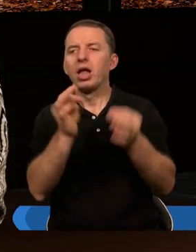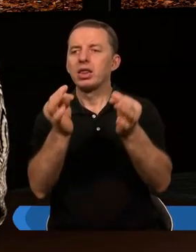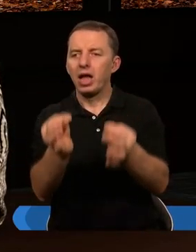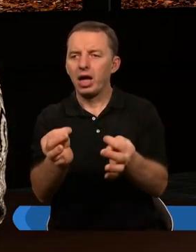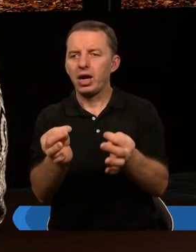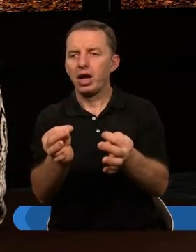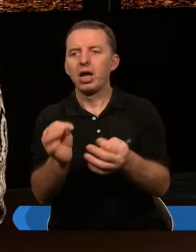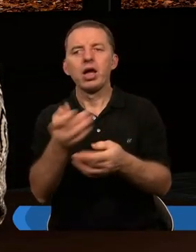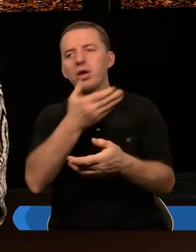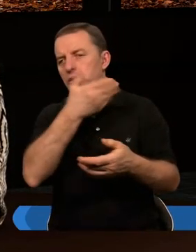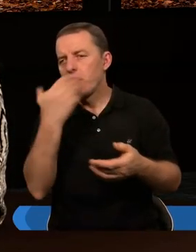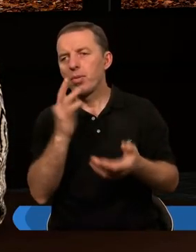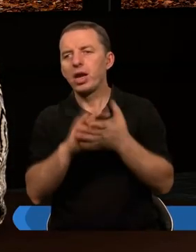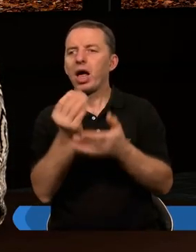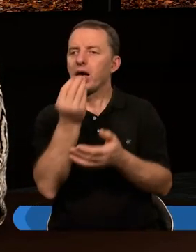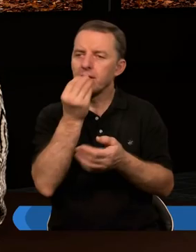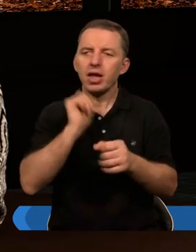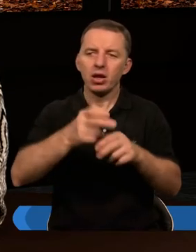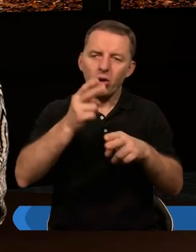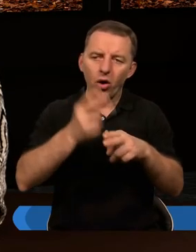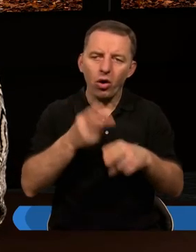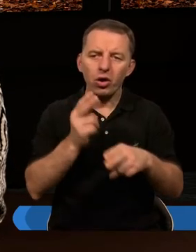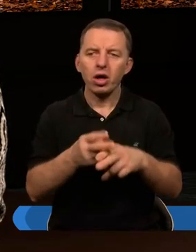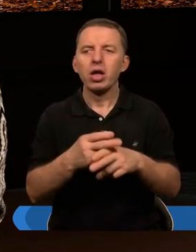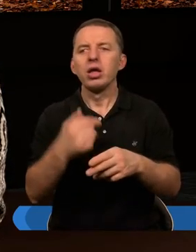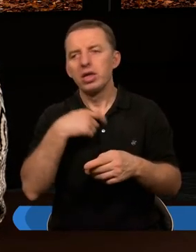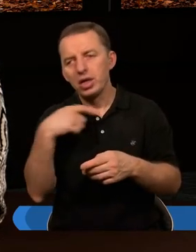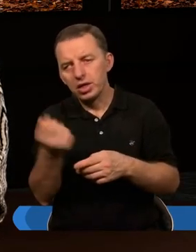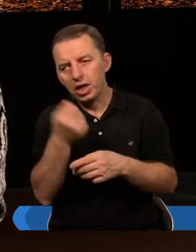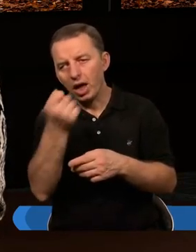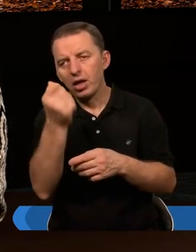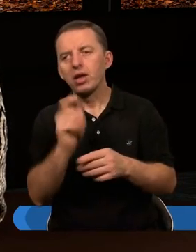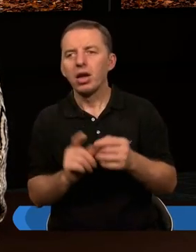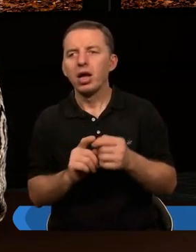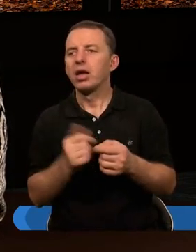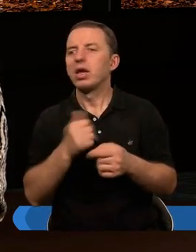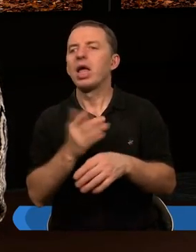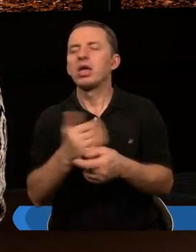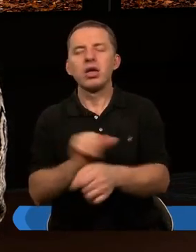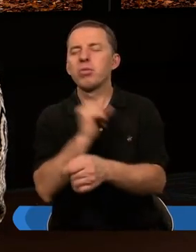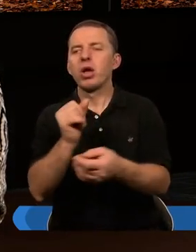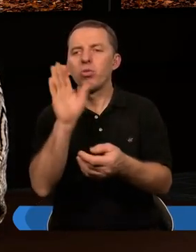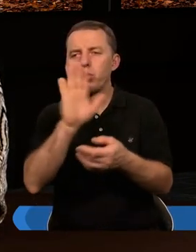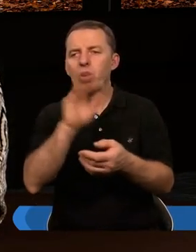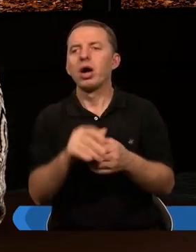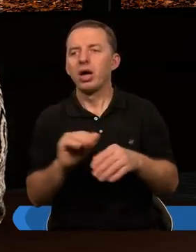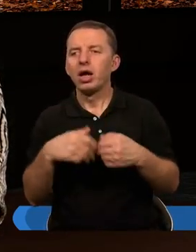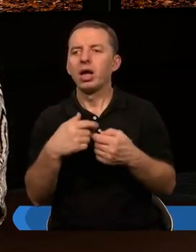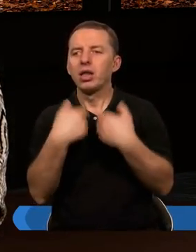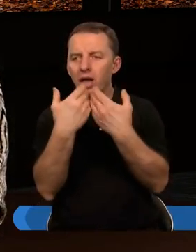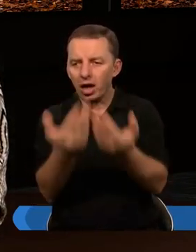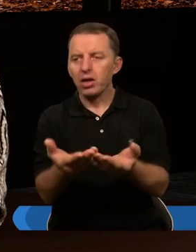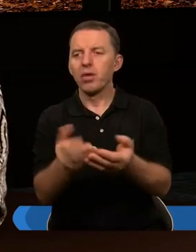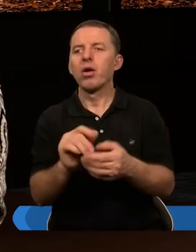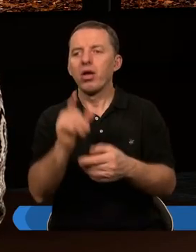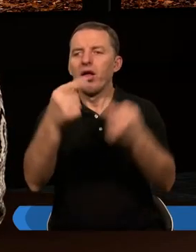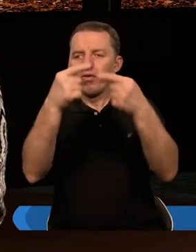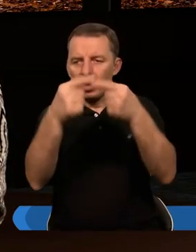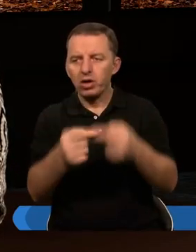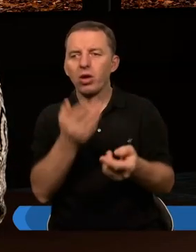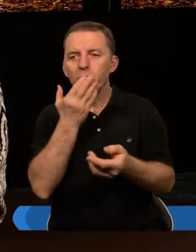teraz, jak nie ma na jedzenie, jak jest chory, jak jadę, nie daj Boże, nie chwalę cię, ani nic. Tylko według tego